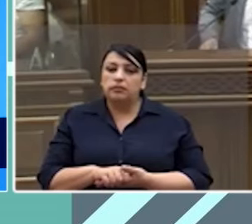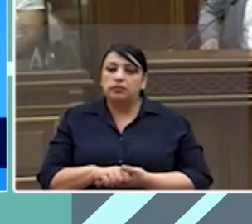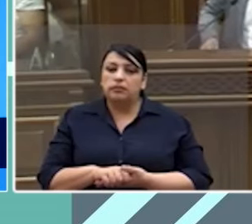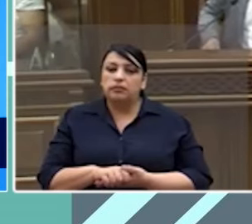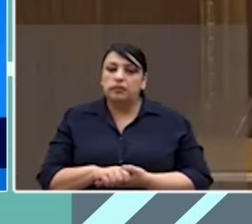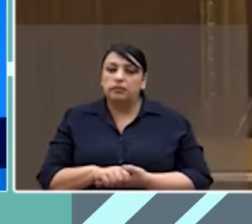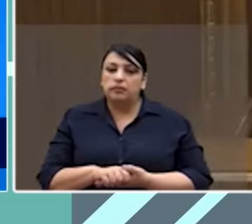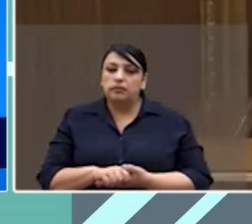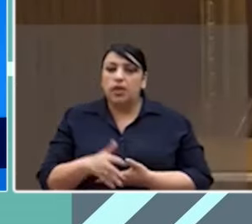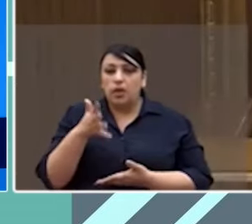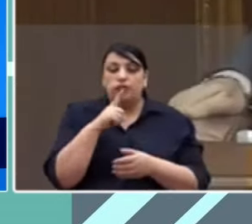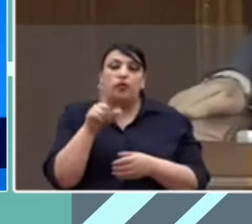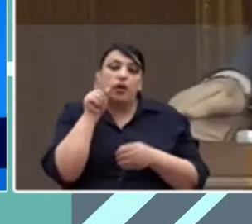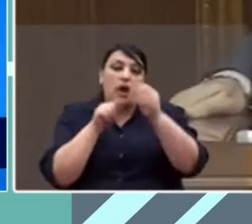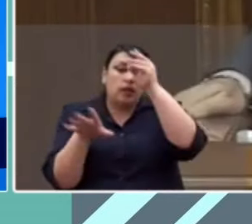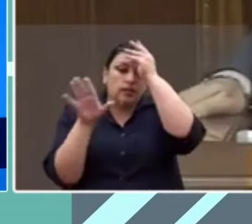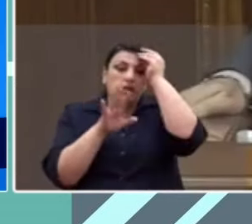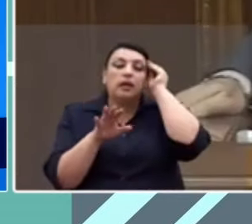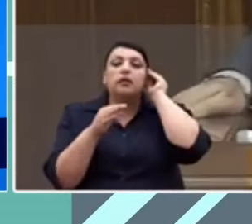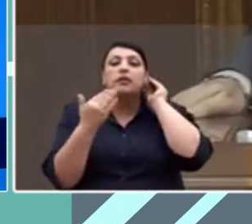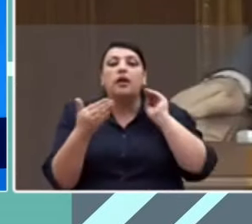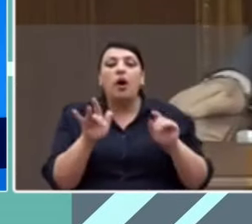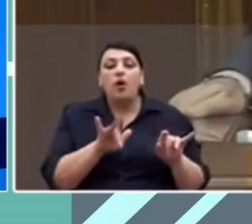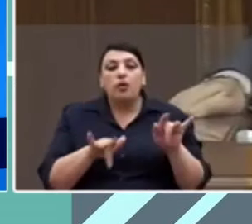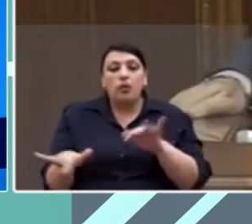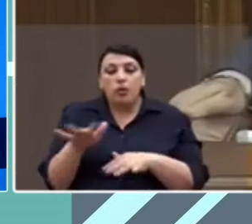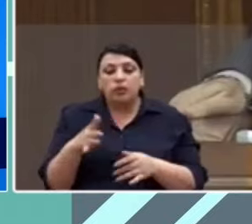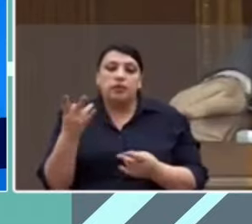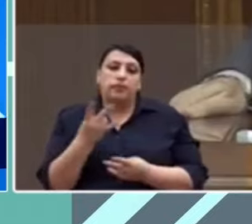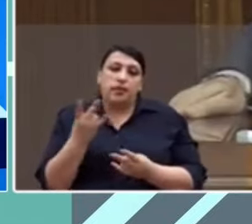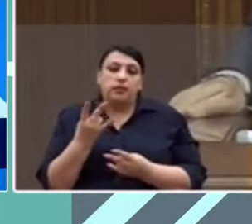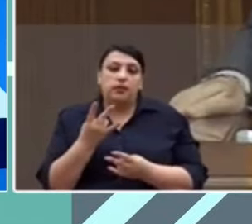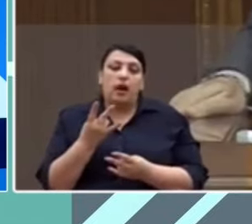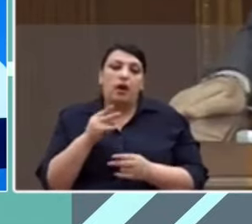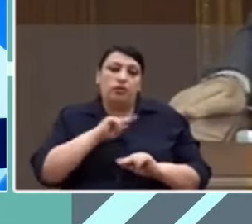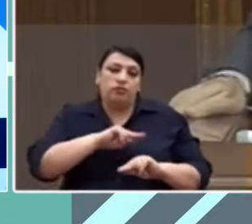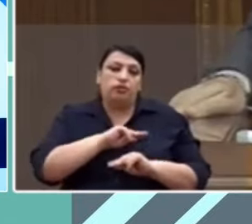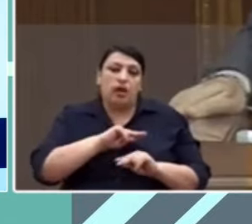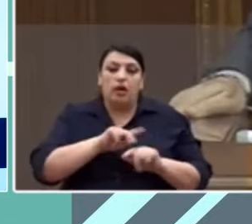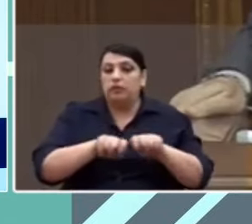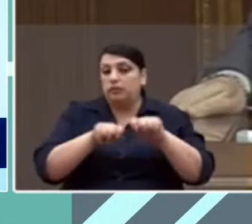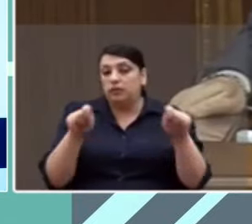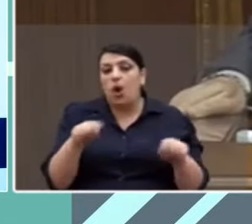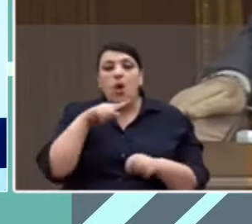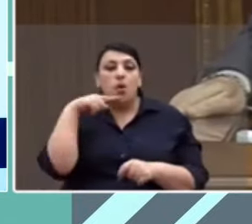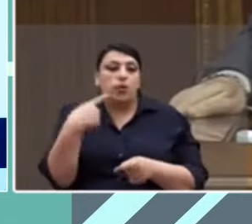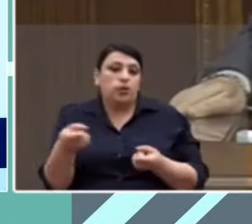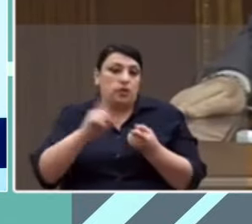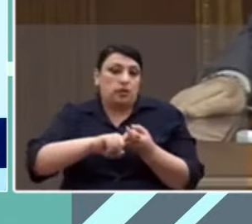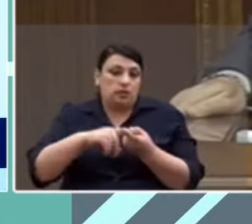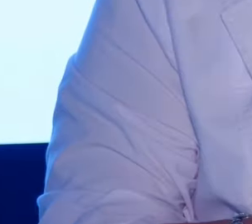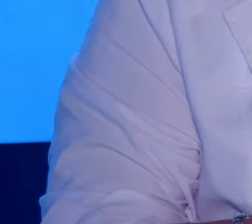եմ, ինչ ասեմ, իմաստ չունի երևի հետահայաց ընդամենը վերջին 3 տարիներին, վերջին 4